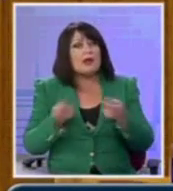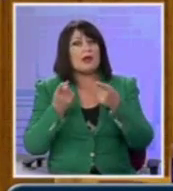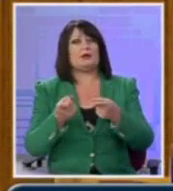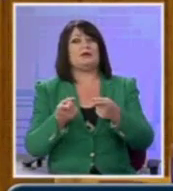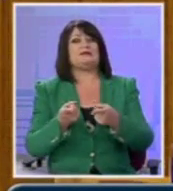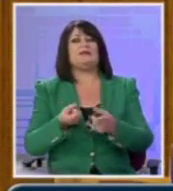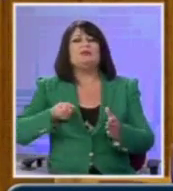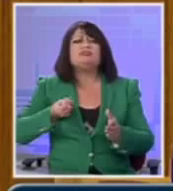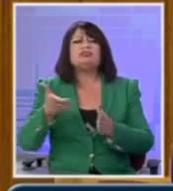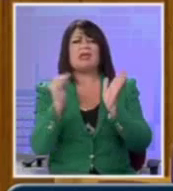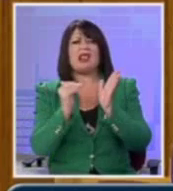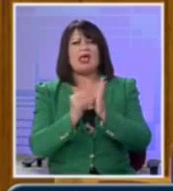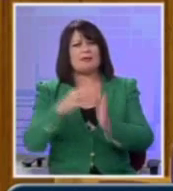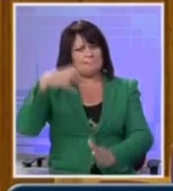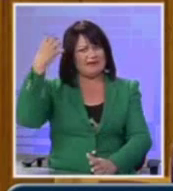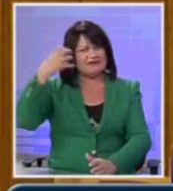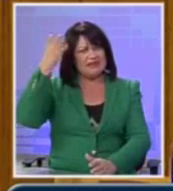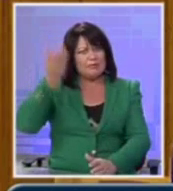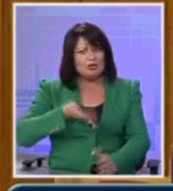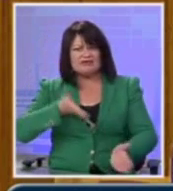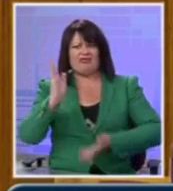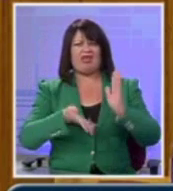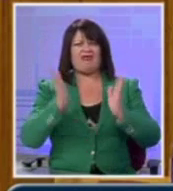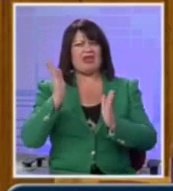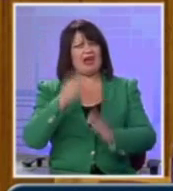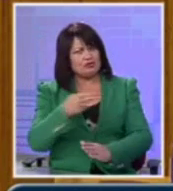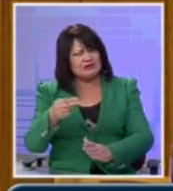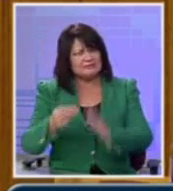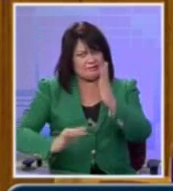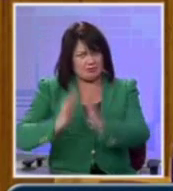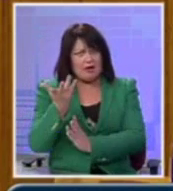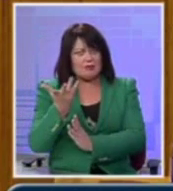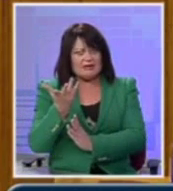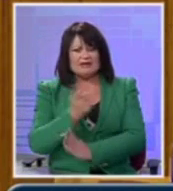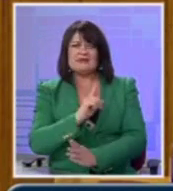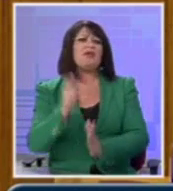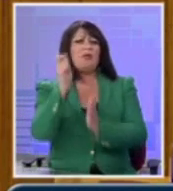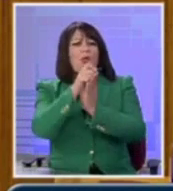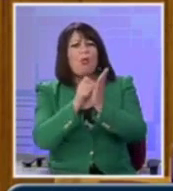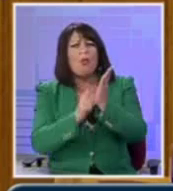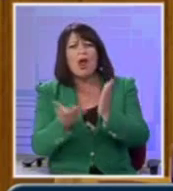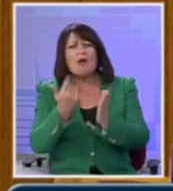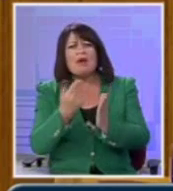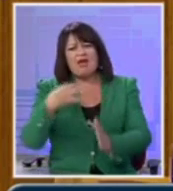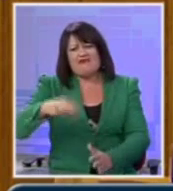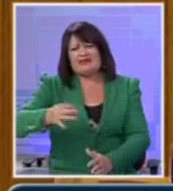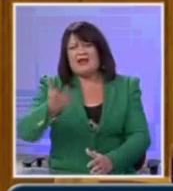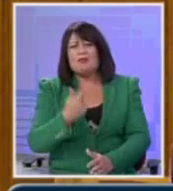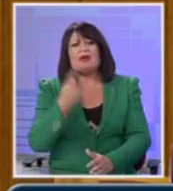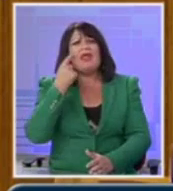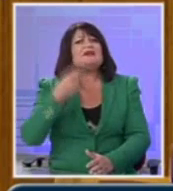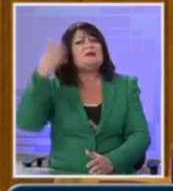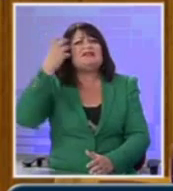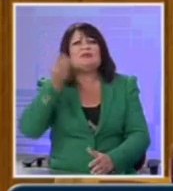τους εκατοντάδες χιλιάδες επιστήμονες να έχουν συνειδητευτεί. Ούτε να τους καταγράψετε δεν είχατε την ευαισθησία. Να δείτε πού